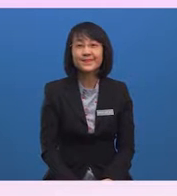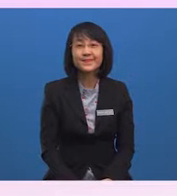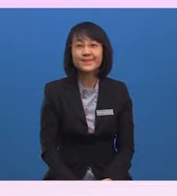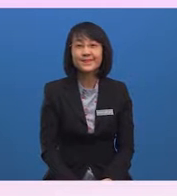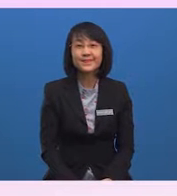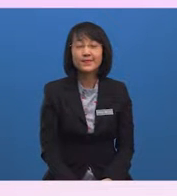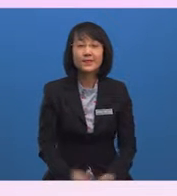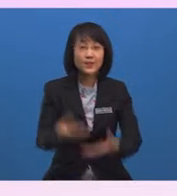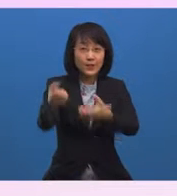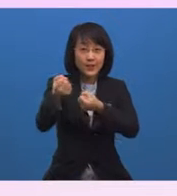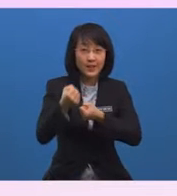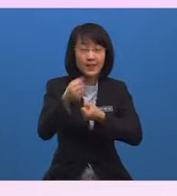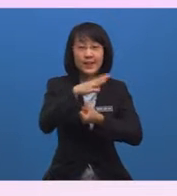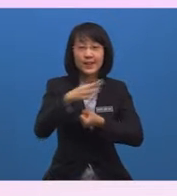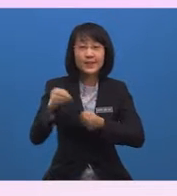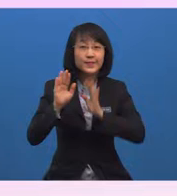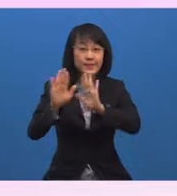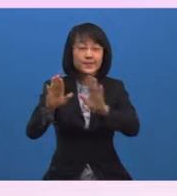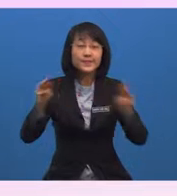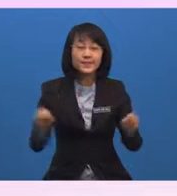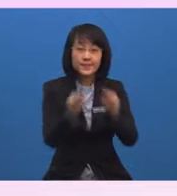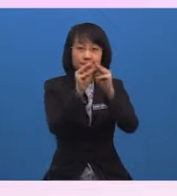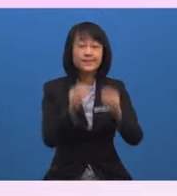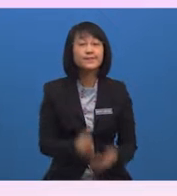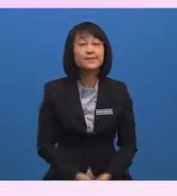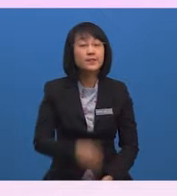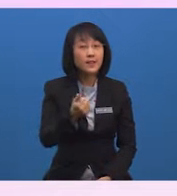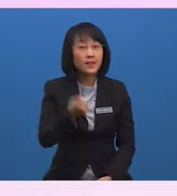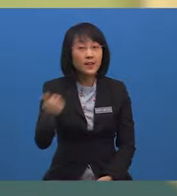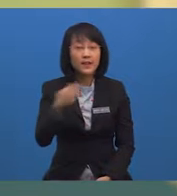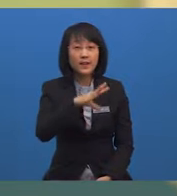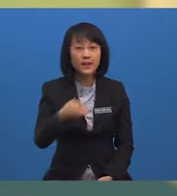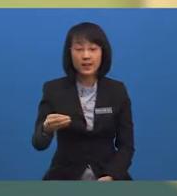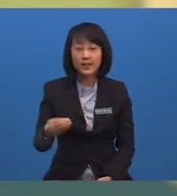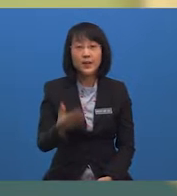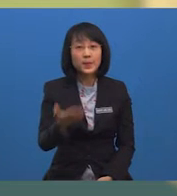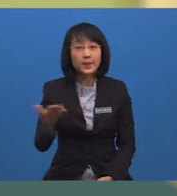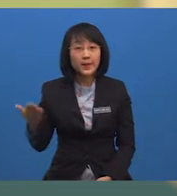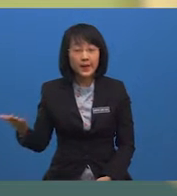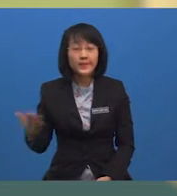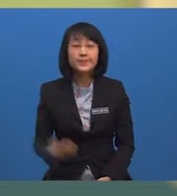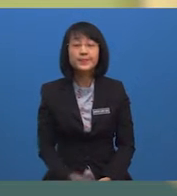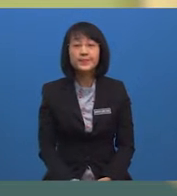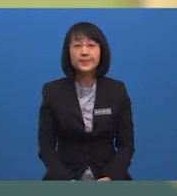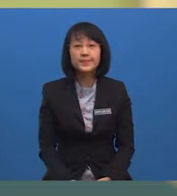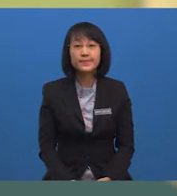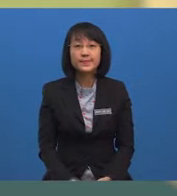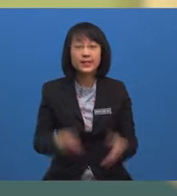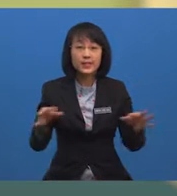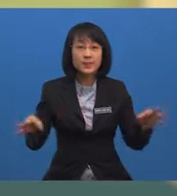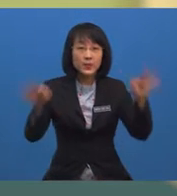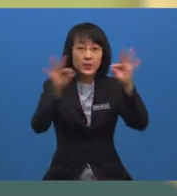magnet. Alat dan bahan yang diperlukan ialah dua magnet silinder.